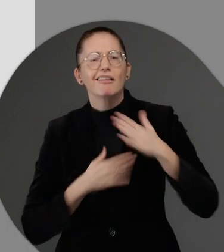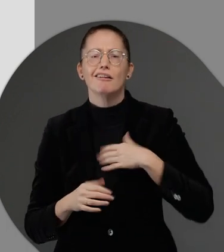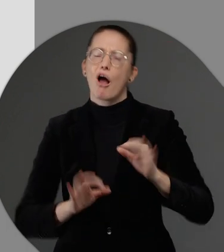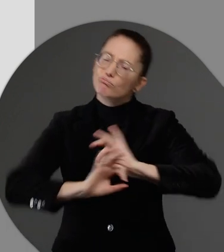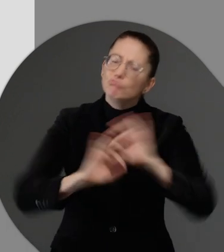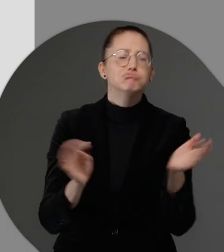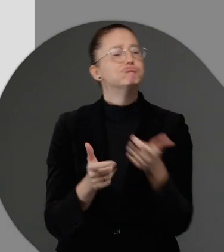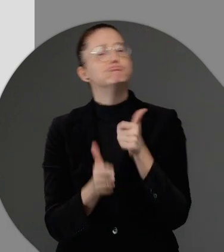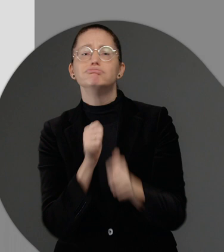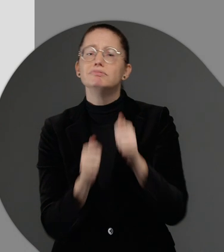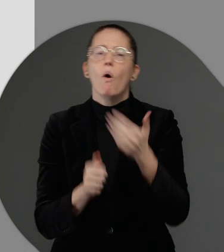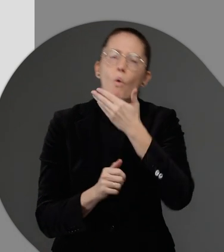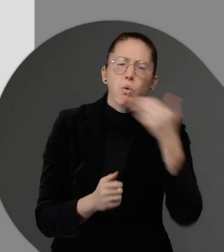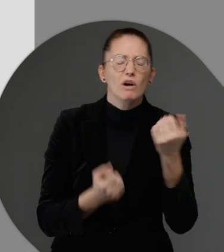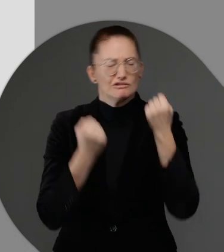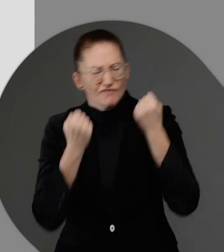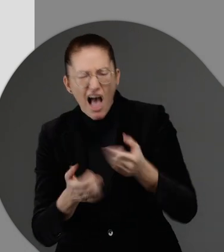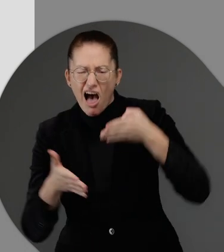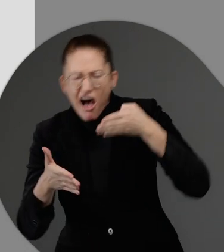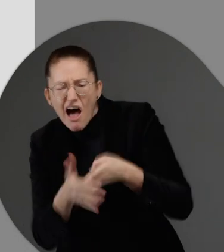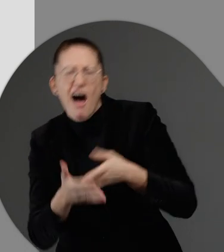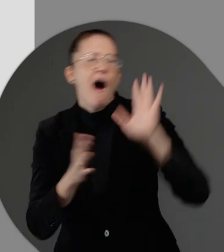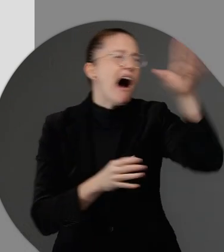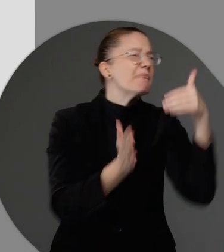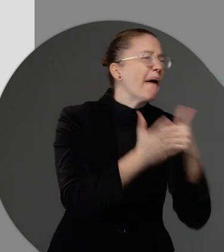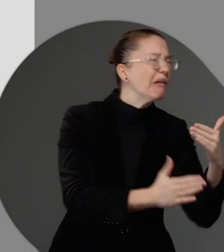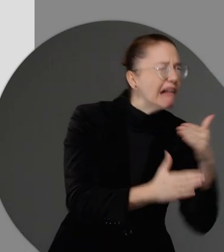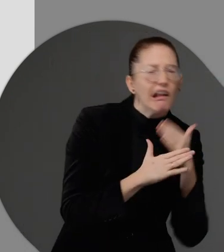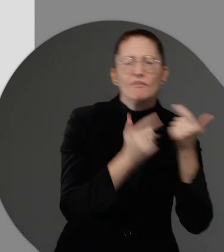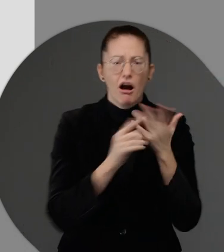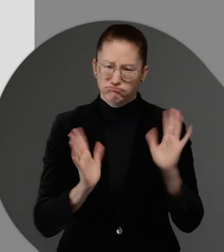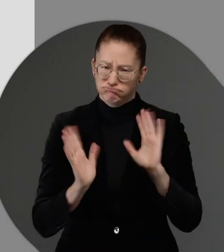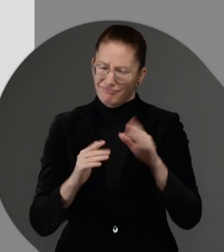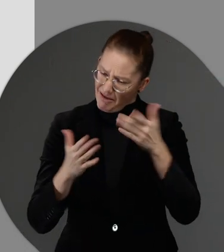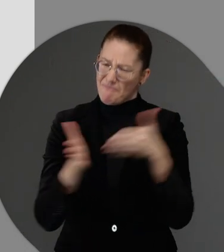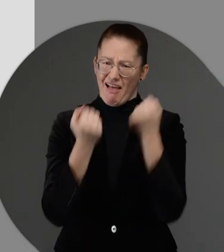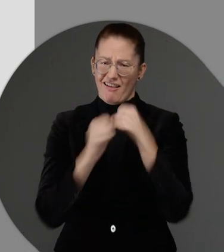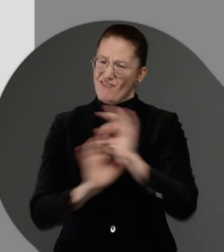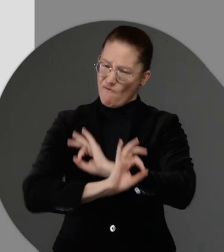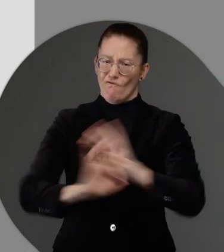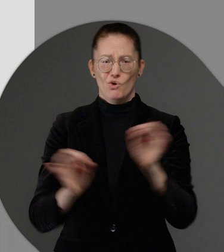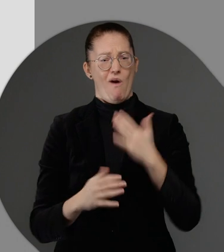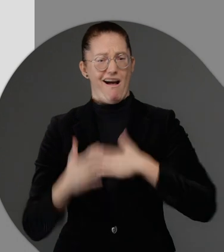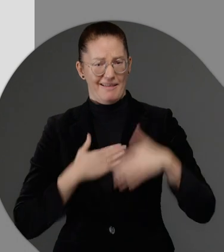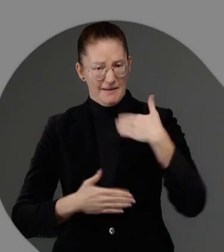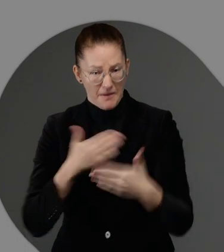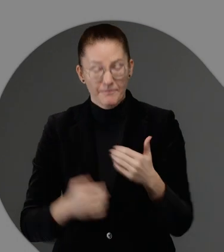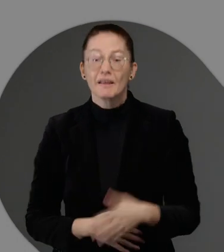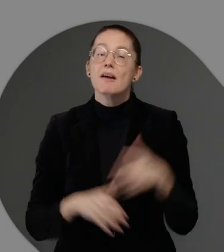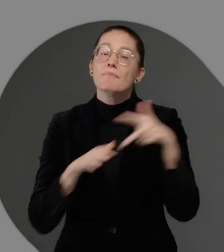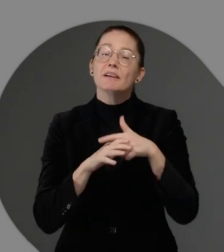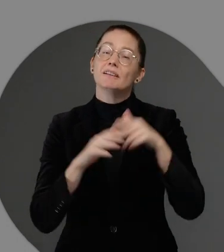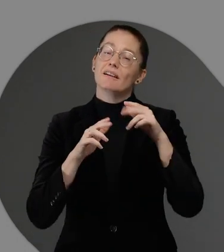üblichen Weise, ohne besondere Erschwernis und grundsätzlich ohne fremde Hilfe zugänglich und nutzbar sind.